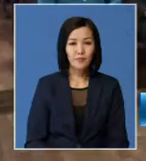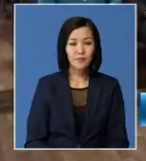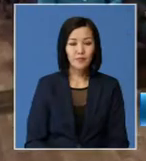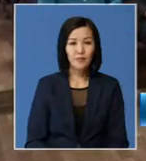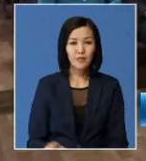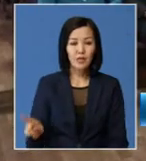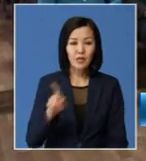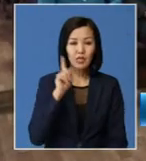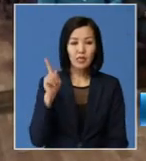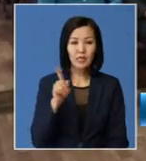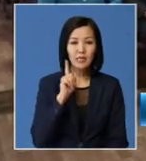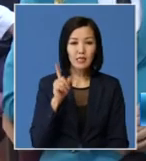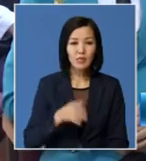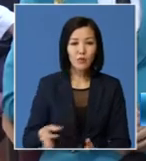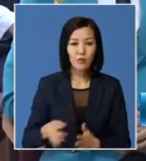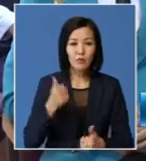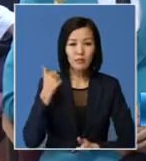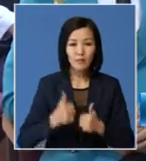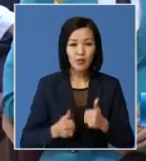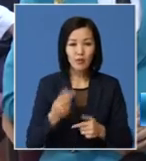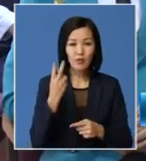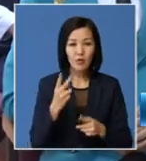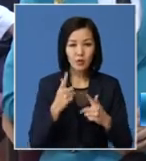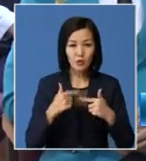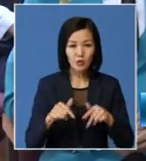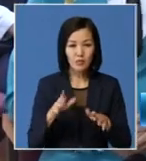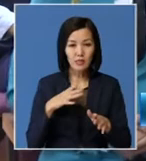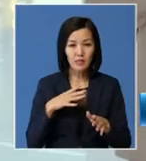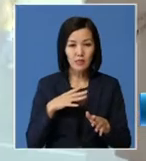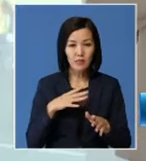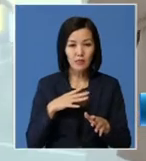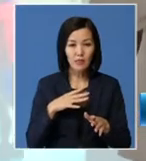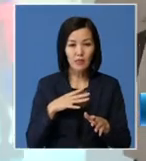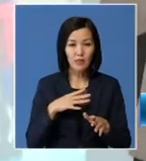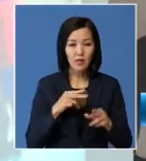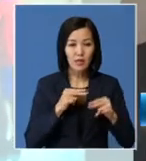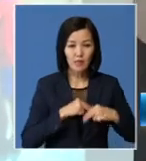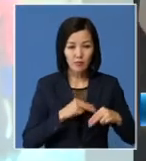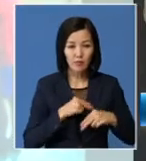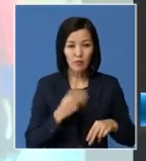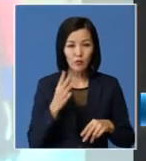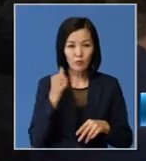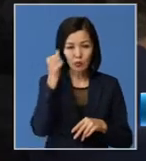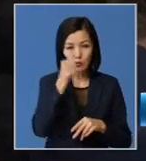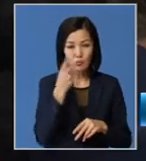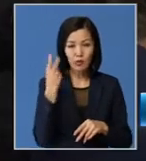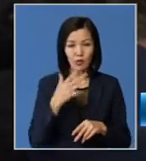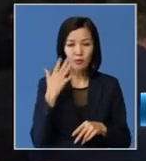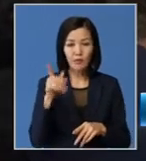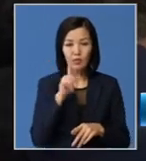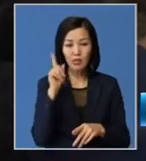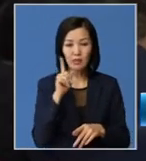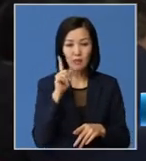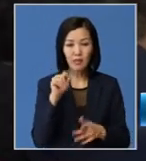Жас келсе іске облыстық байқауы биыл екінші рет ұйымдастырылып отыр. Мұнда еңбек өтілі 3 жылдан кем емес 25 жас маман өзара сынға